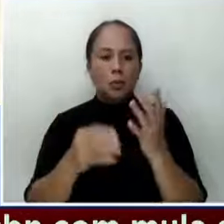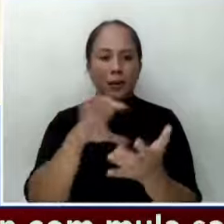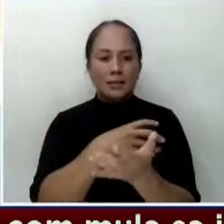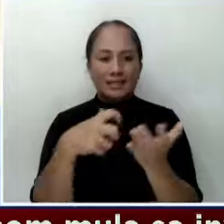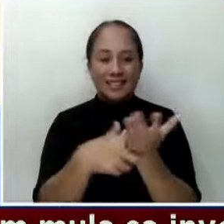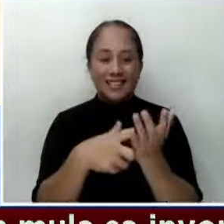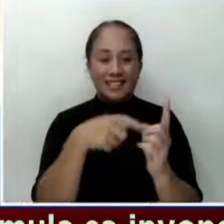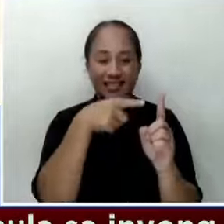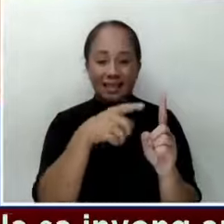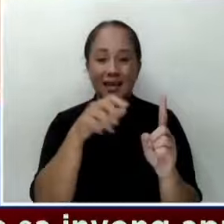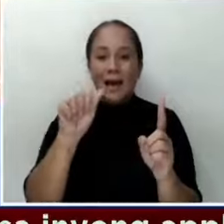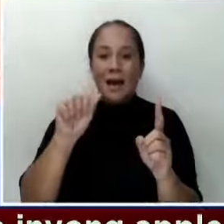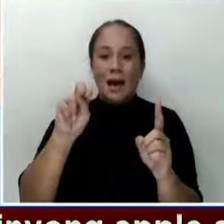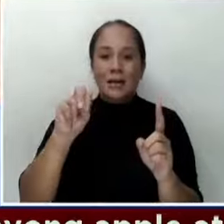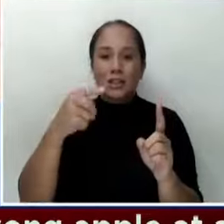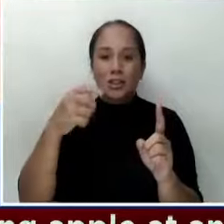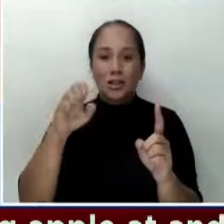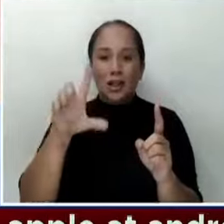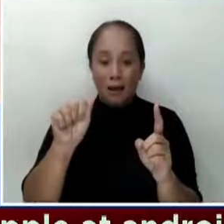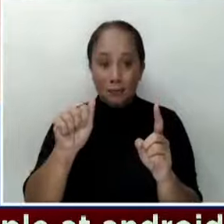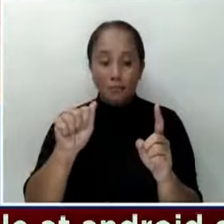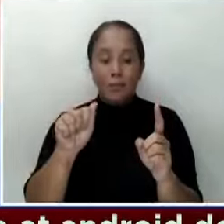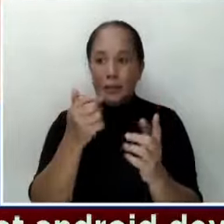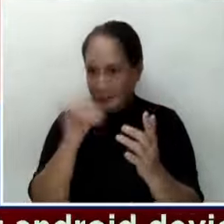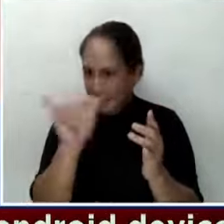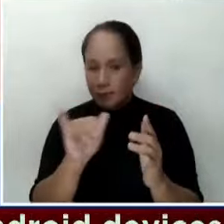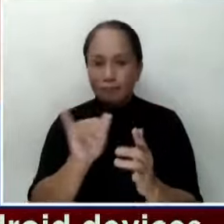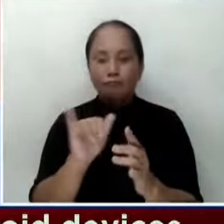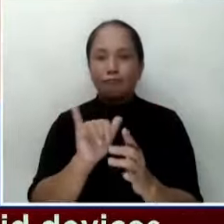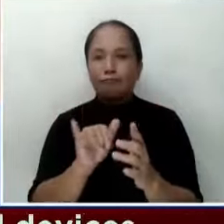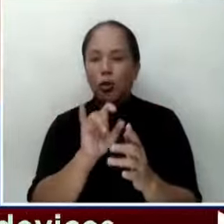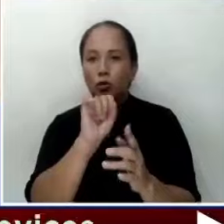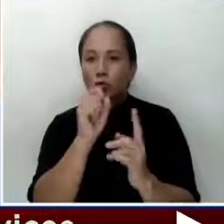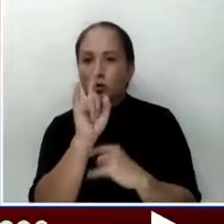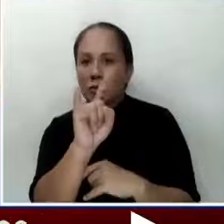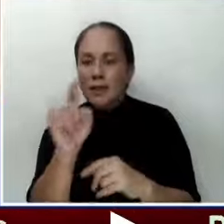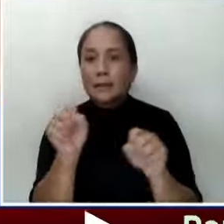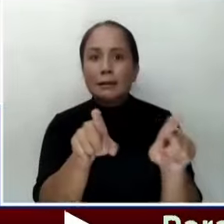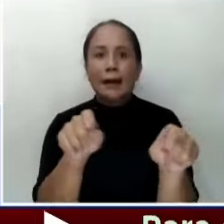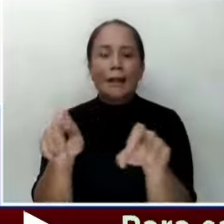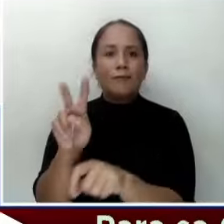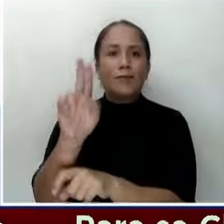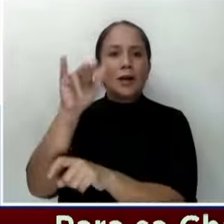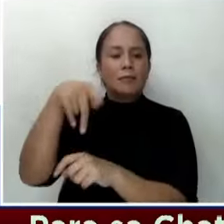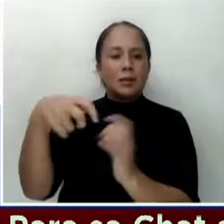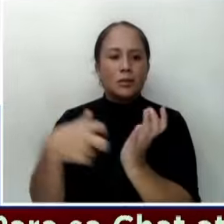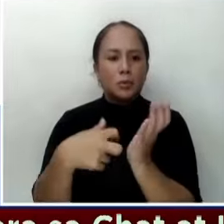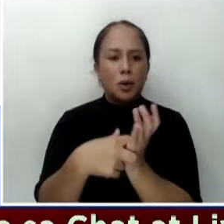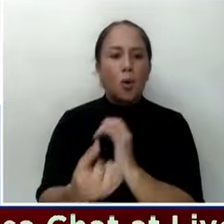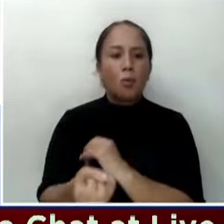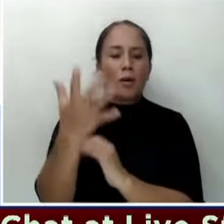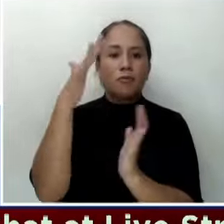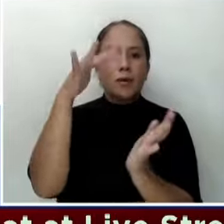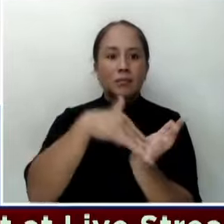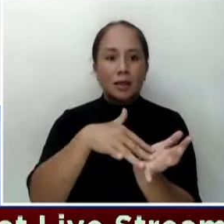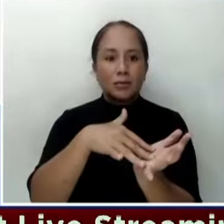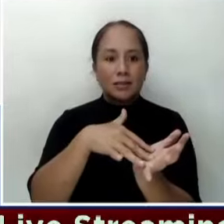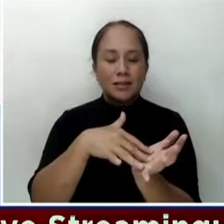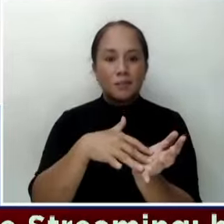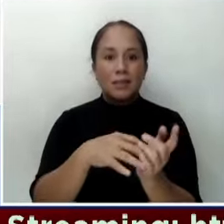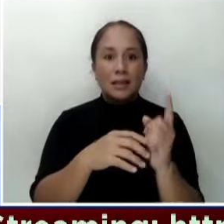estudyante si Angela David. Kaya't sa social media na lang siya bumili kung saan binibenta ang VIP tickets sa halagang 5,000 pesos bawat